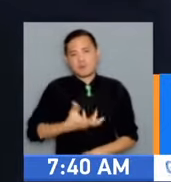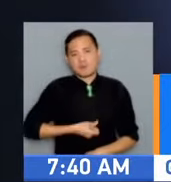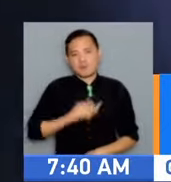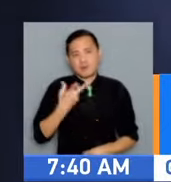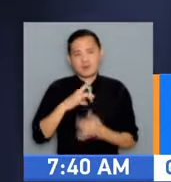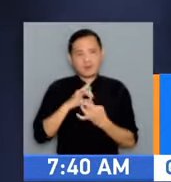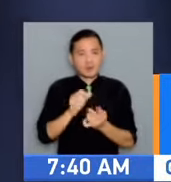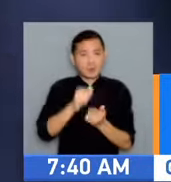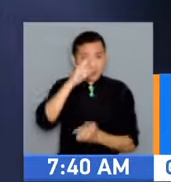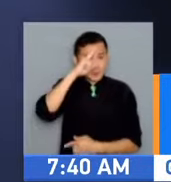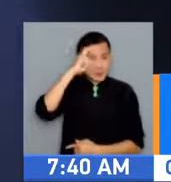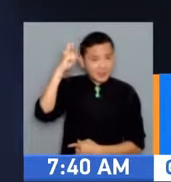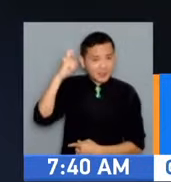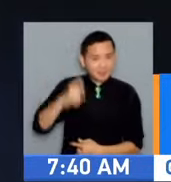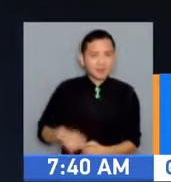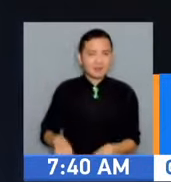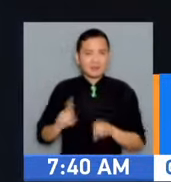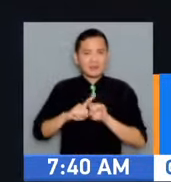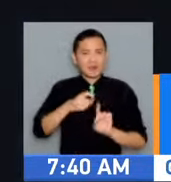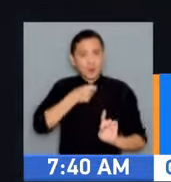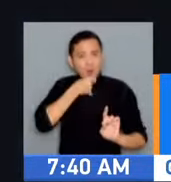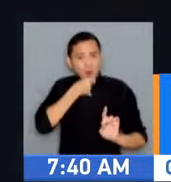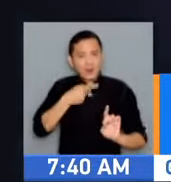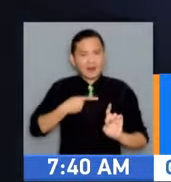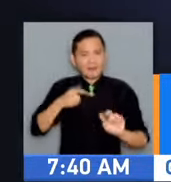rin ang ibang host sa kanilang performances.